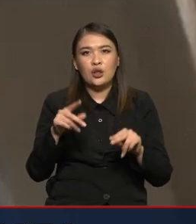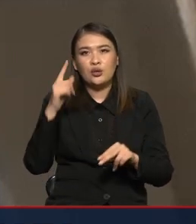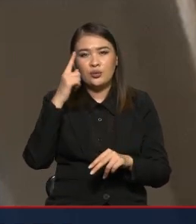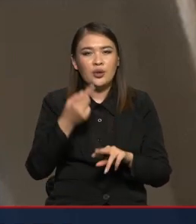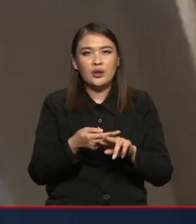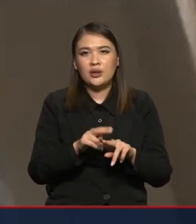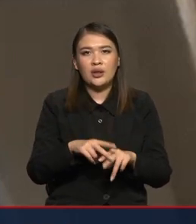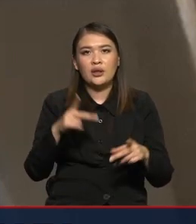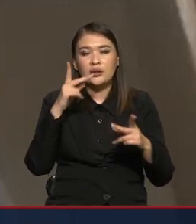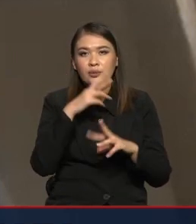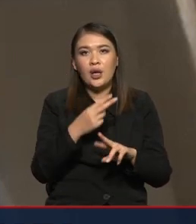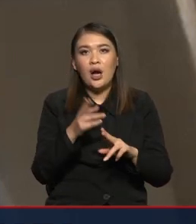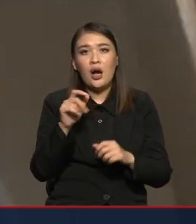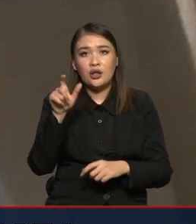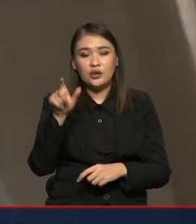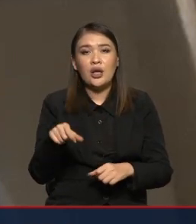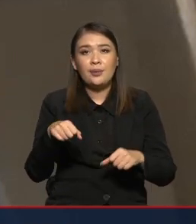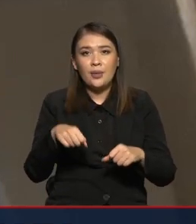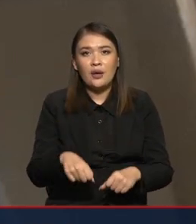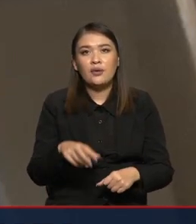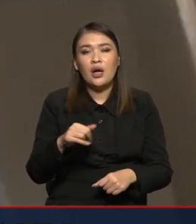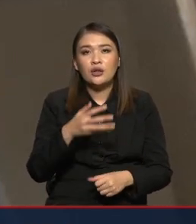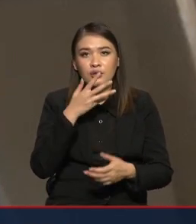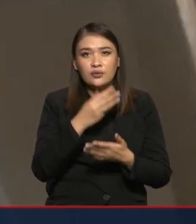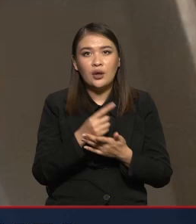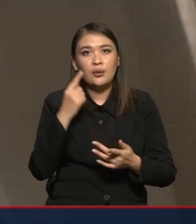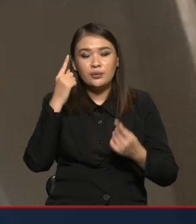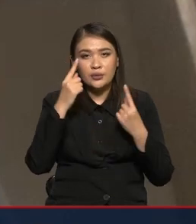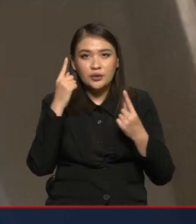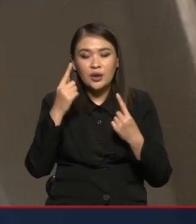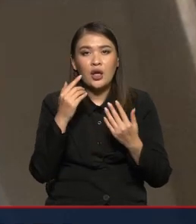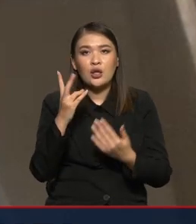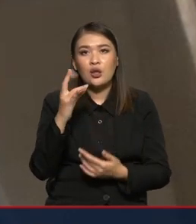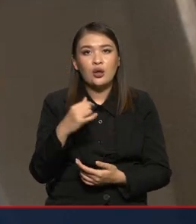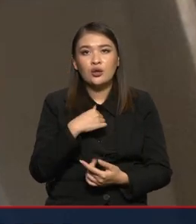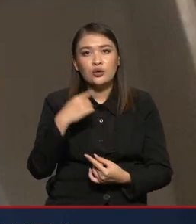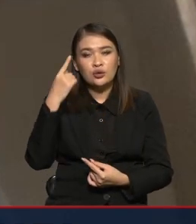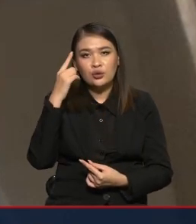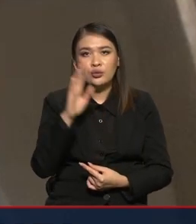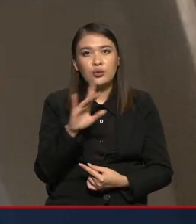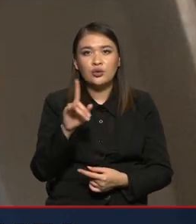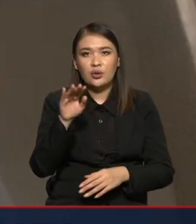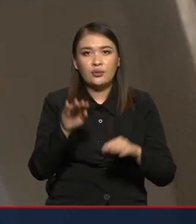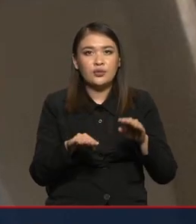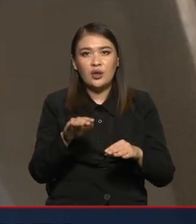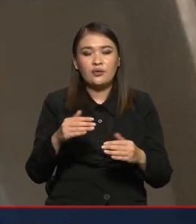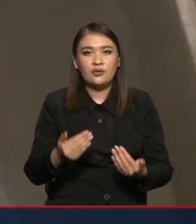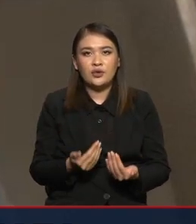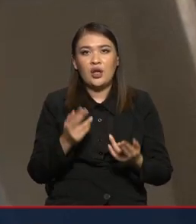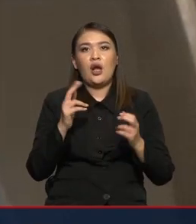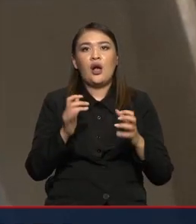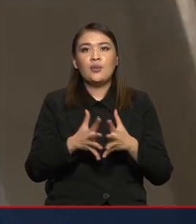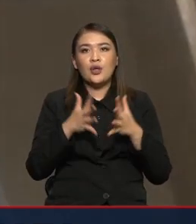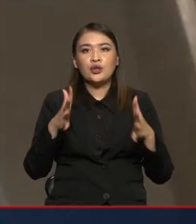катастрофа он как гражданин имеет право на своё мнение и на его выражение но я не думаю что демократия может выжить При таком